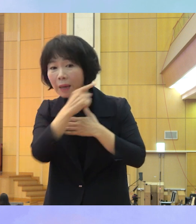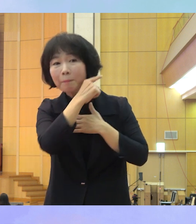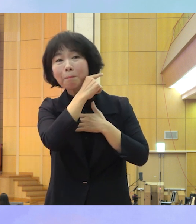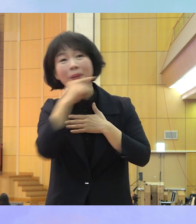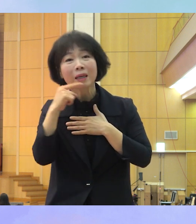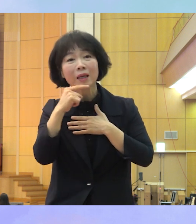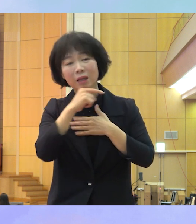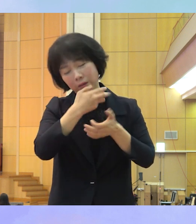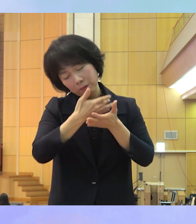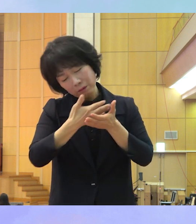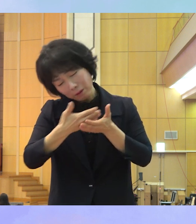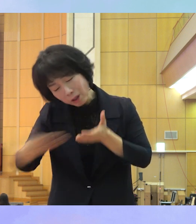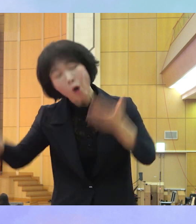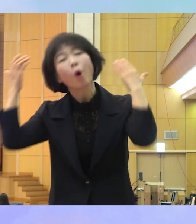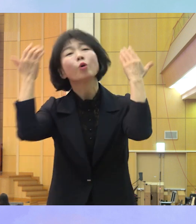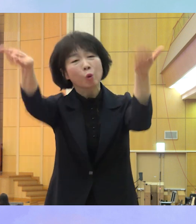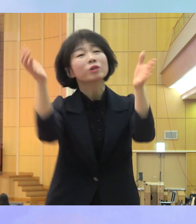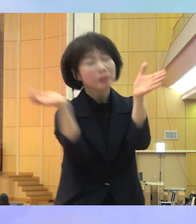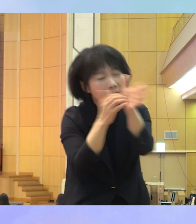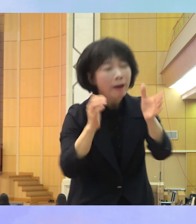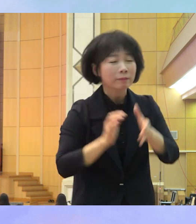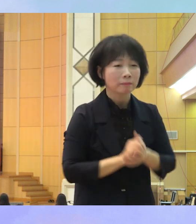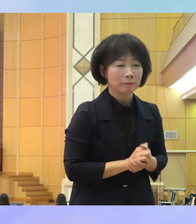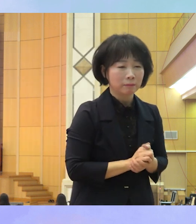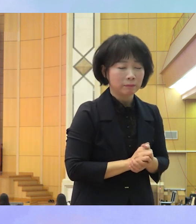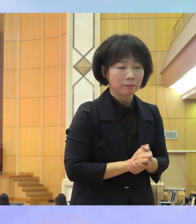피 음료가 되어 주셨습니다.